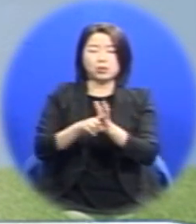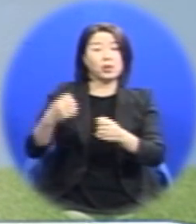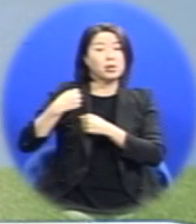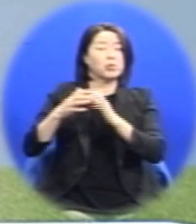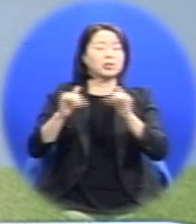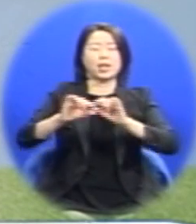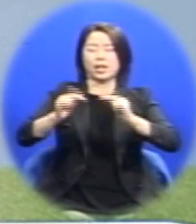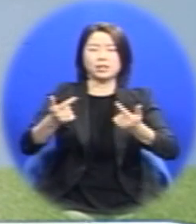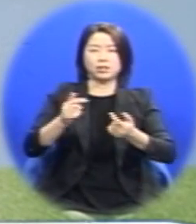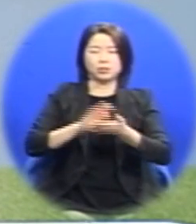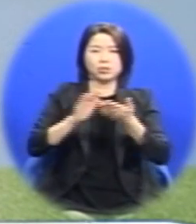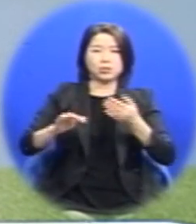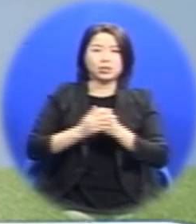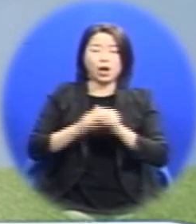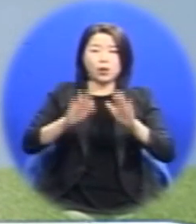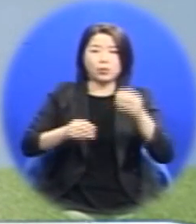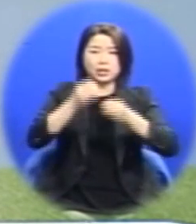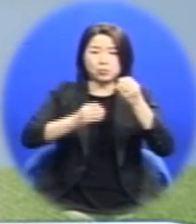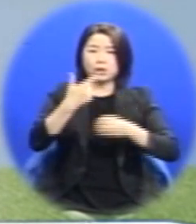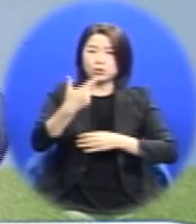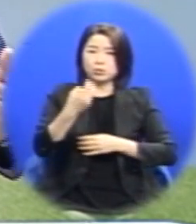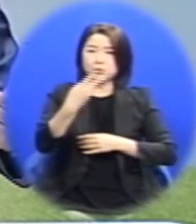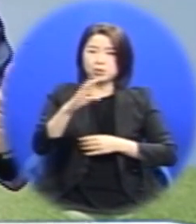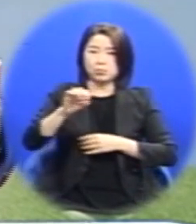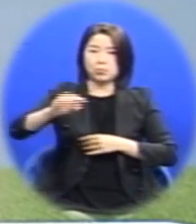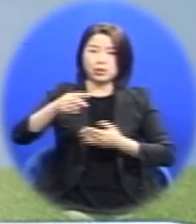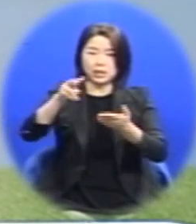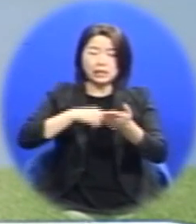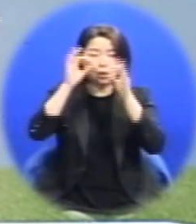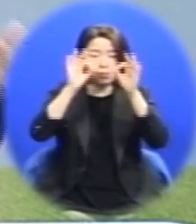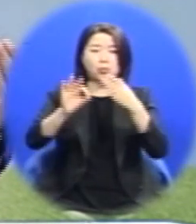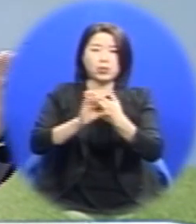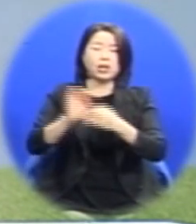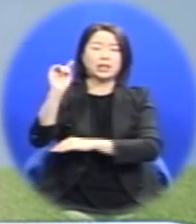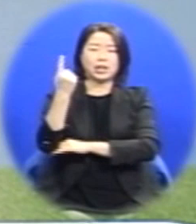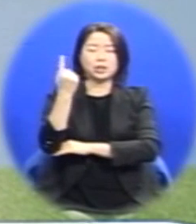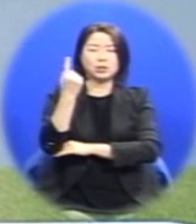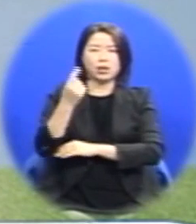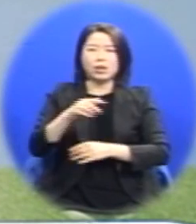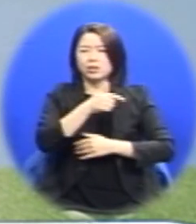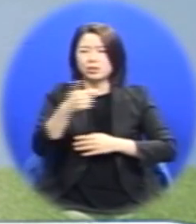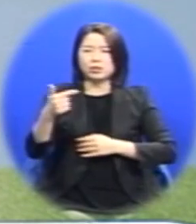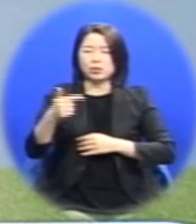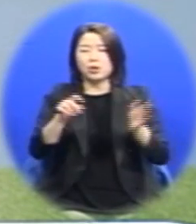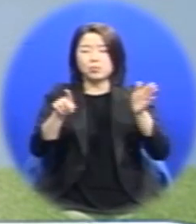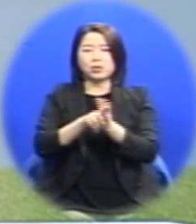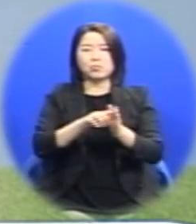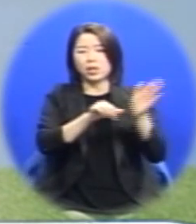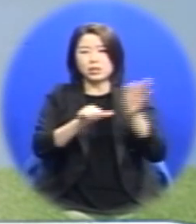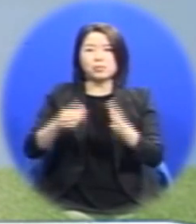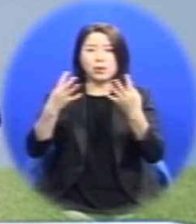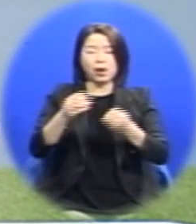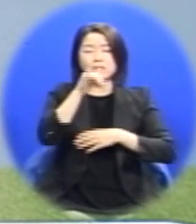아니었어요. 오늘 시편 62편을 읽어보면 다윗이 굉장한 믿음의 실패를 경험했던 사람입니다.